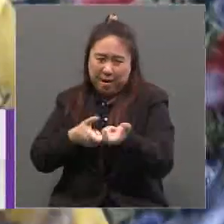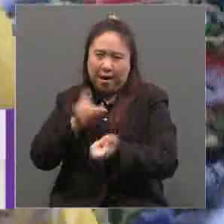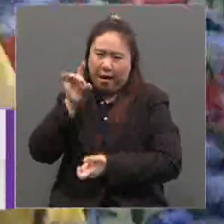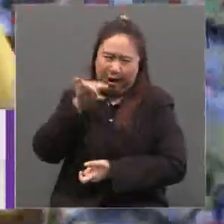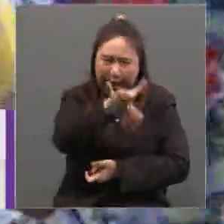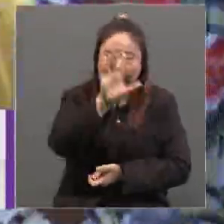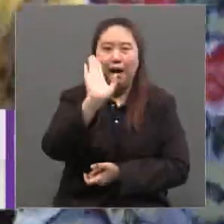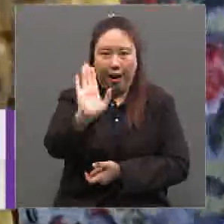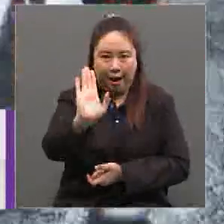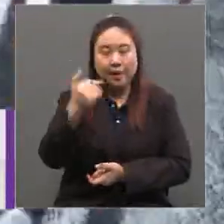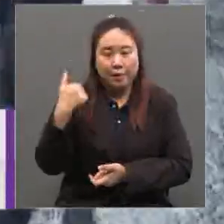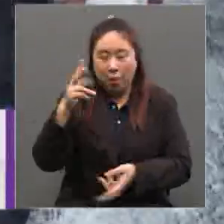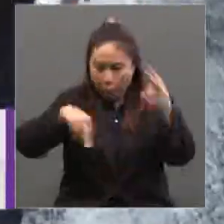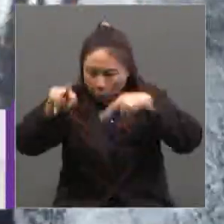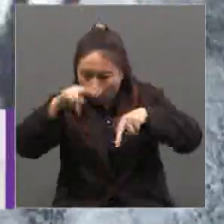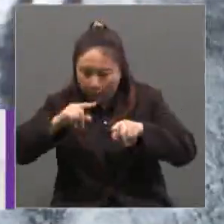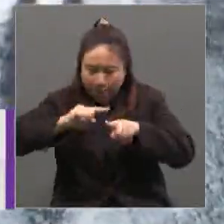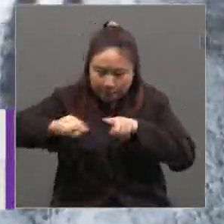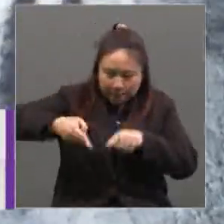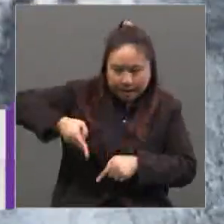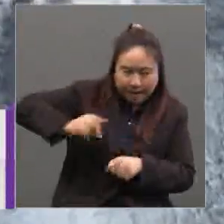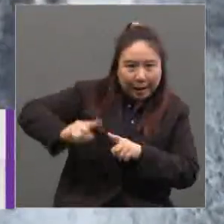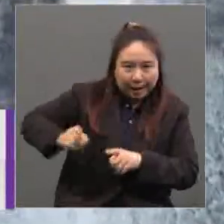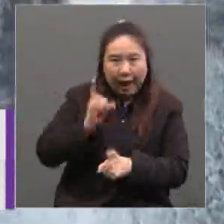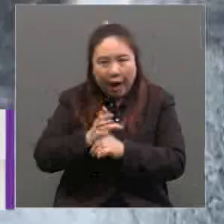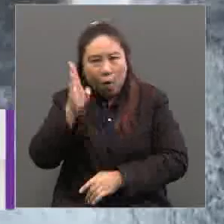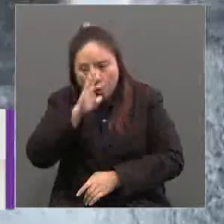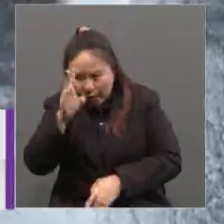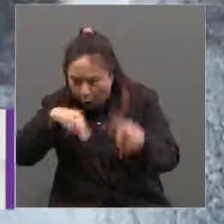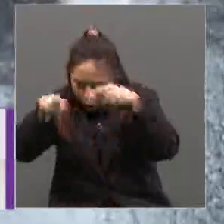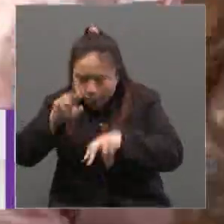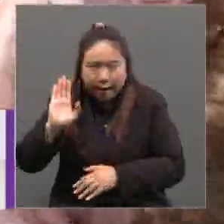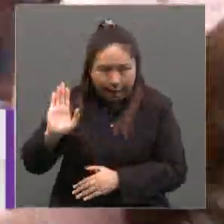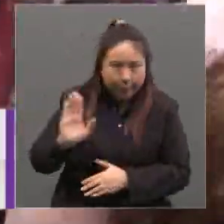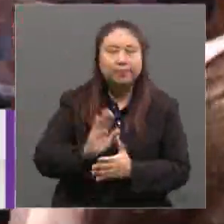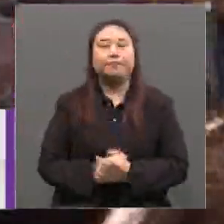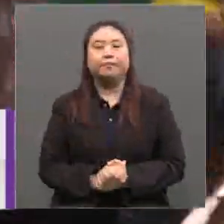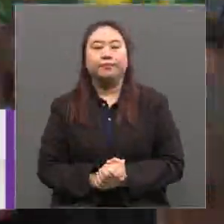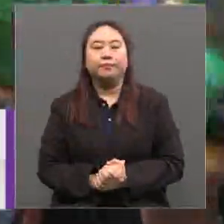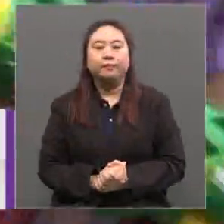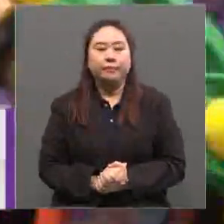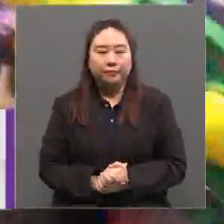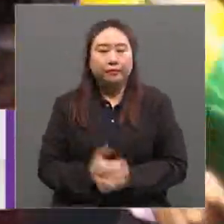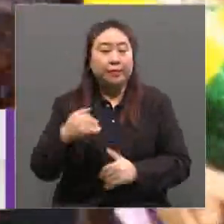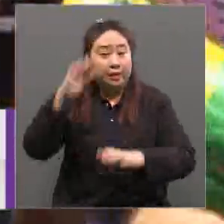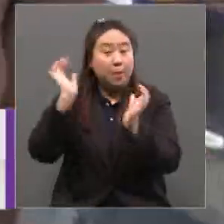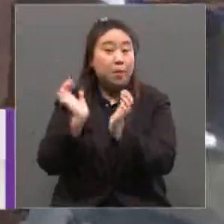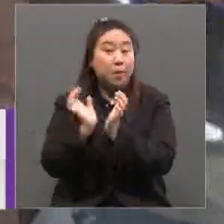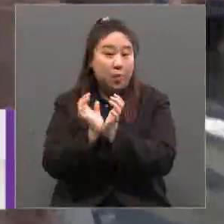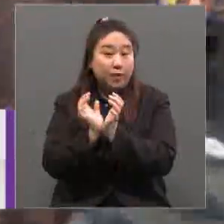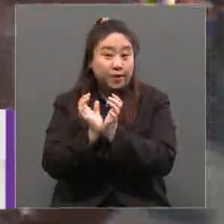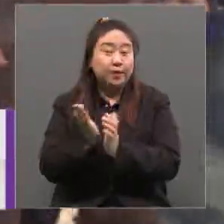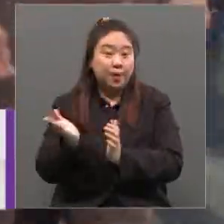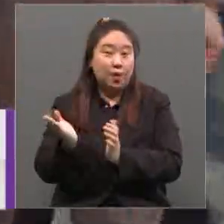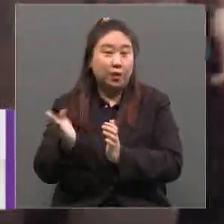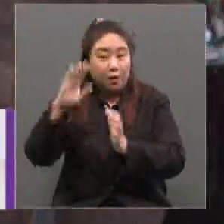มีการตั้งจุดตรวจอาวุธและลักลอบนำเครื่องดื่มแอลกอฮอล์มาในบริเวณพื้นที่ด้วยค่ะขณะเดียวกันเจ้าหน้าที่ตำรวจจากกองบัญชาการต